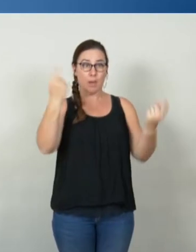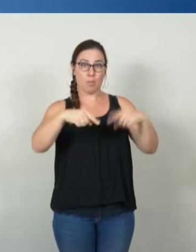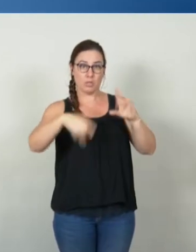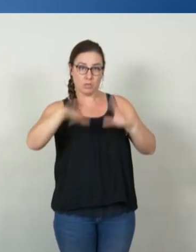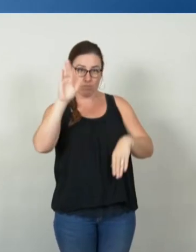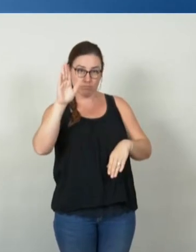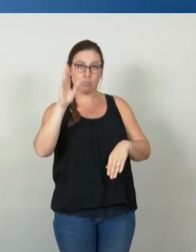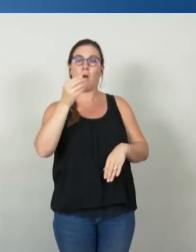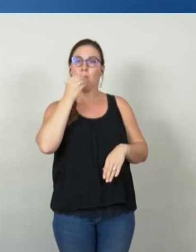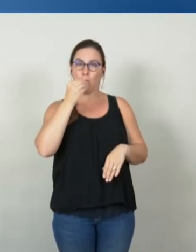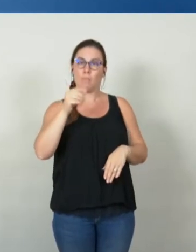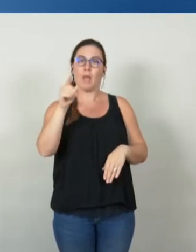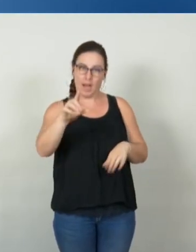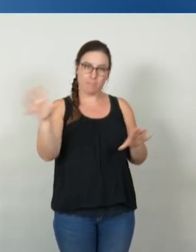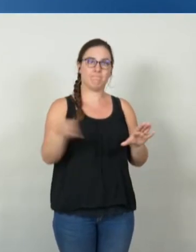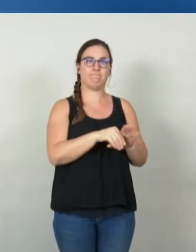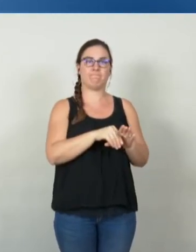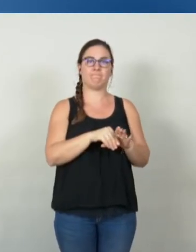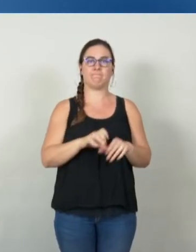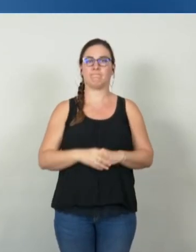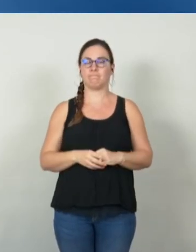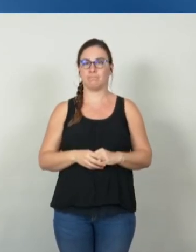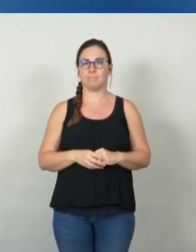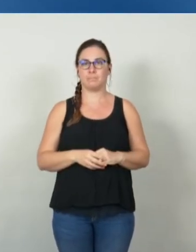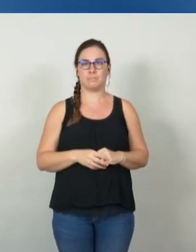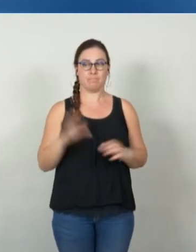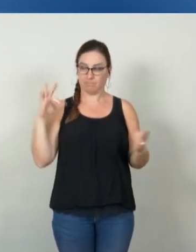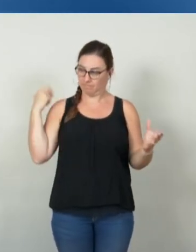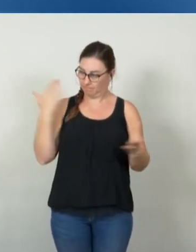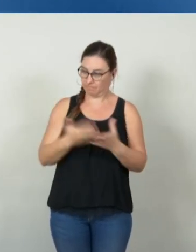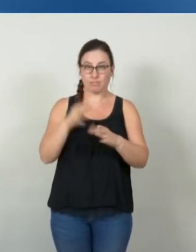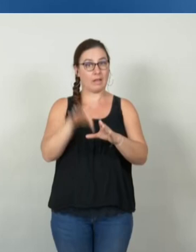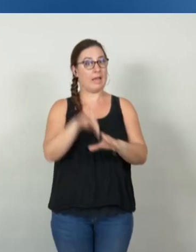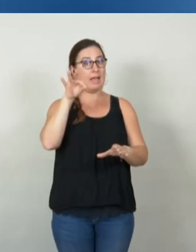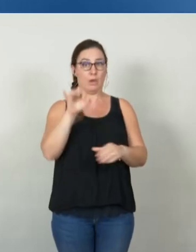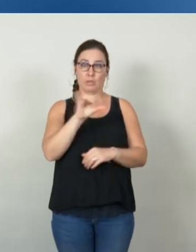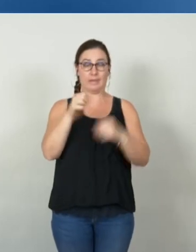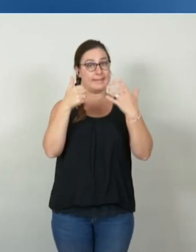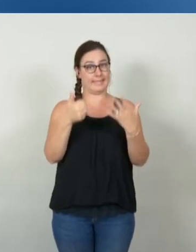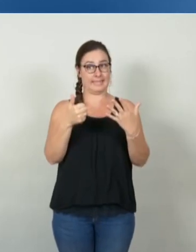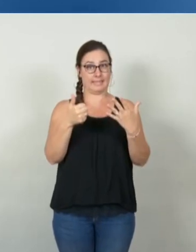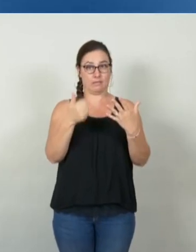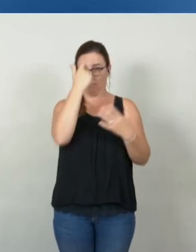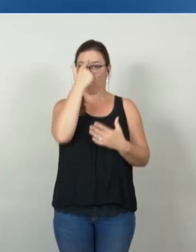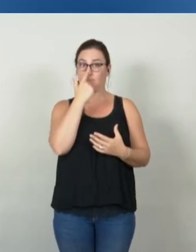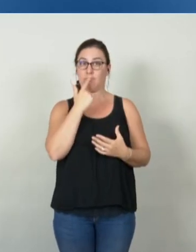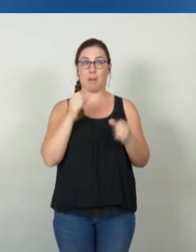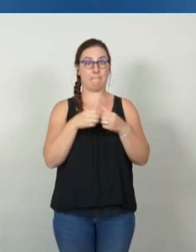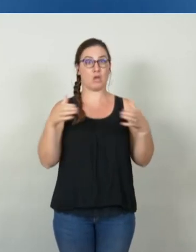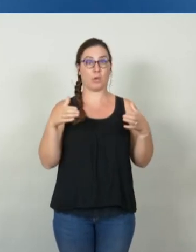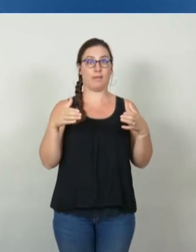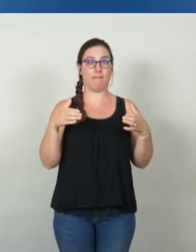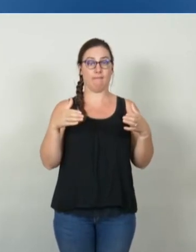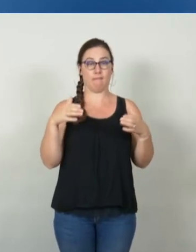a de fait pu être élu au comité d'avis car jusque là parmi les élus il y avait six personnes qui appartenaient toutes à la majorité